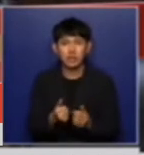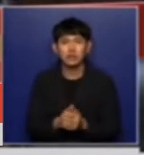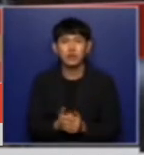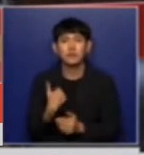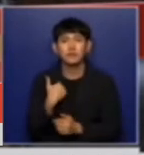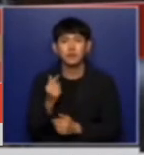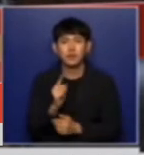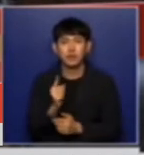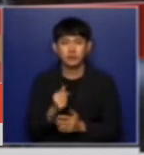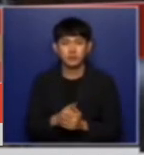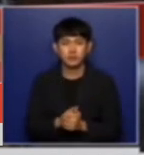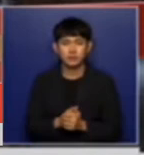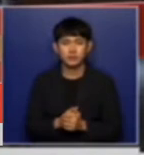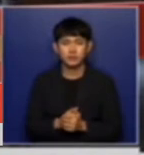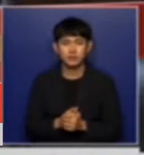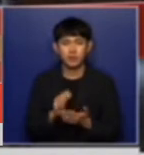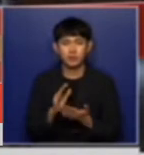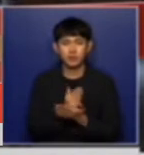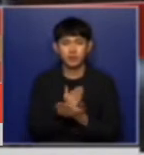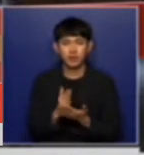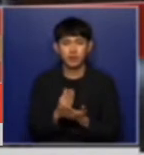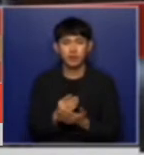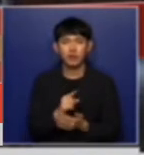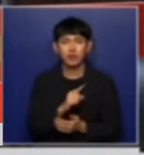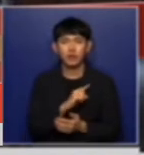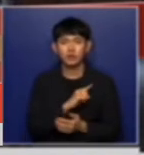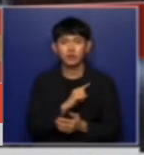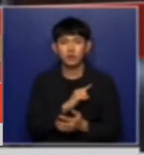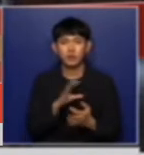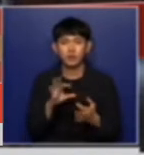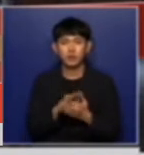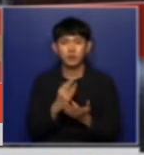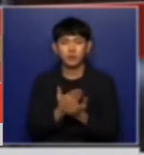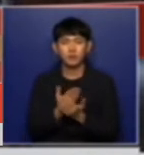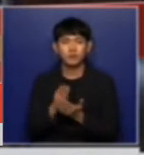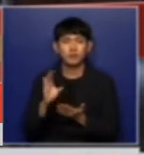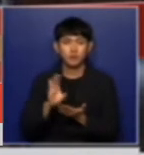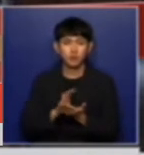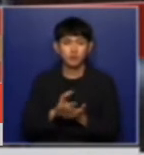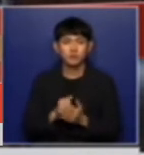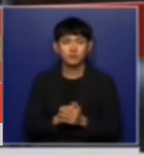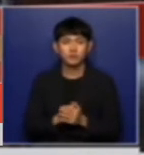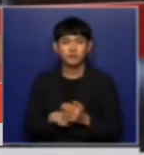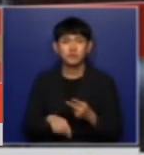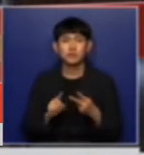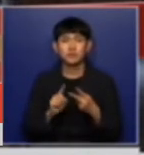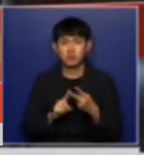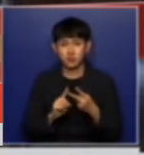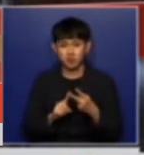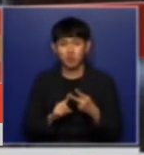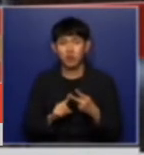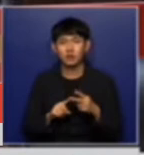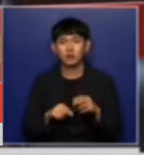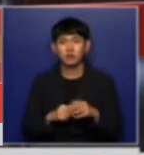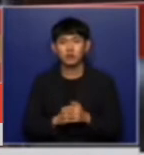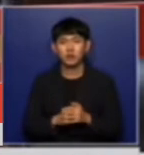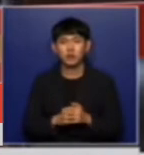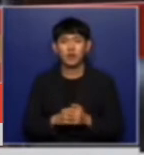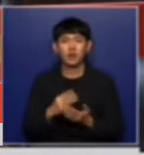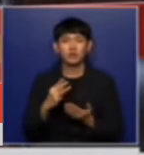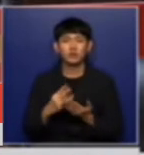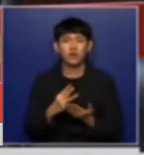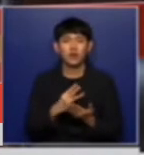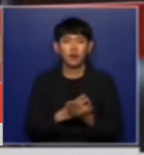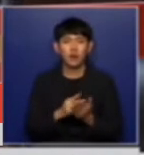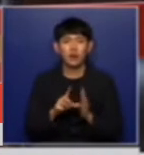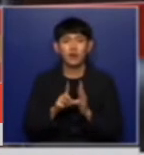ายแยกเป็นรายของหน่วยรับงบประมาณหน่วยงานที่2ครับท่านประธานครับสำนักวิชาการสำนักง